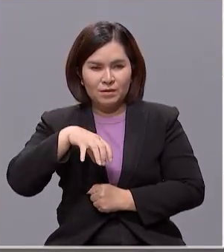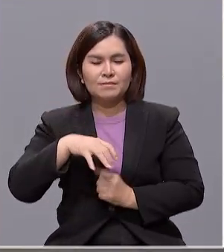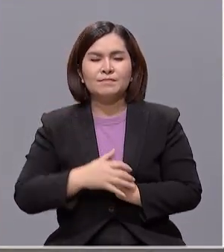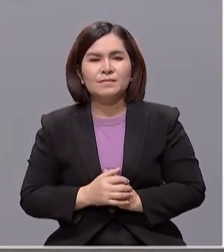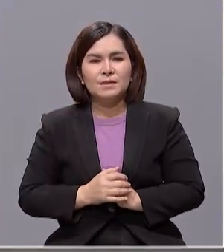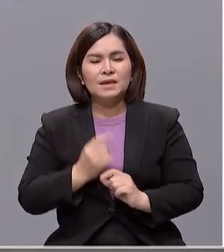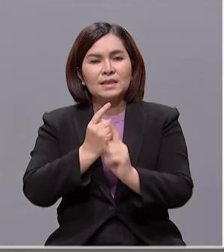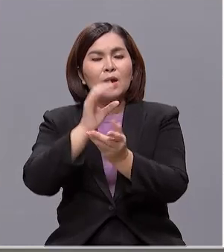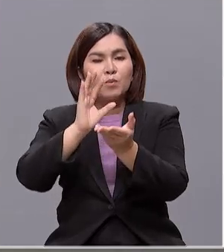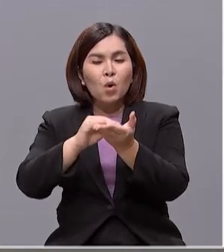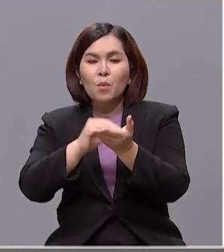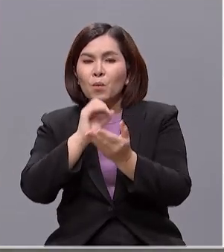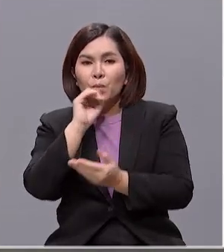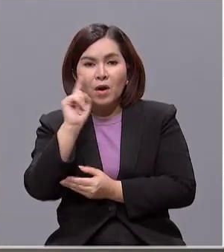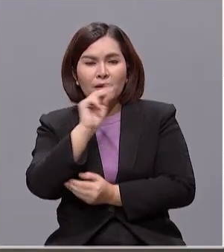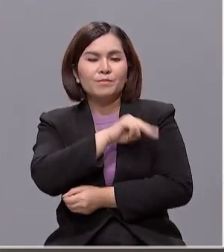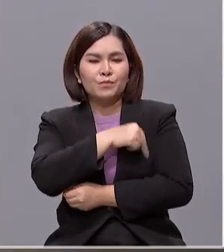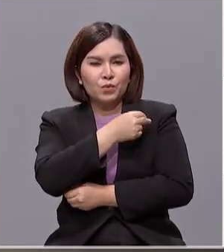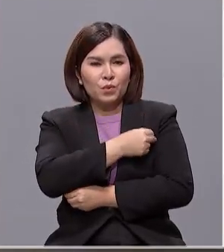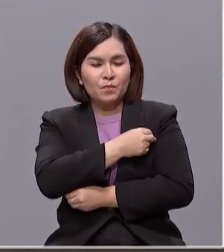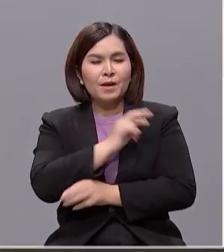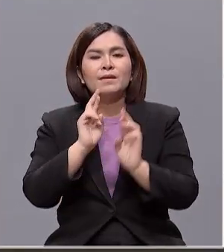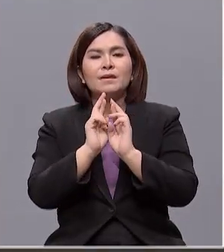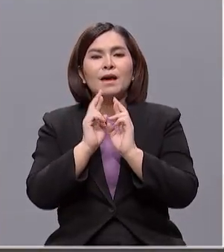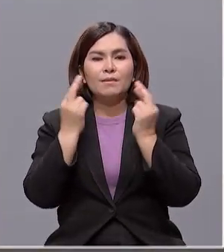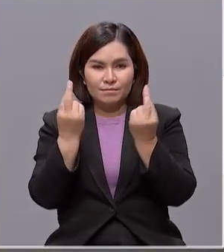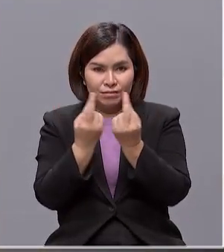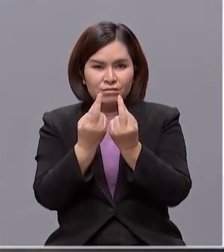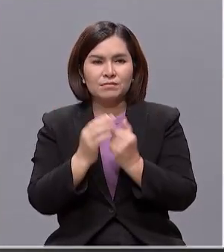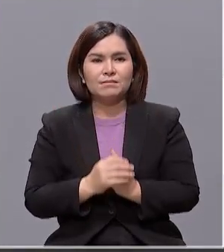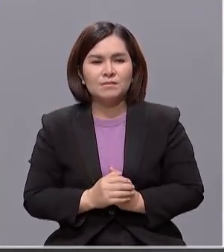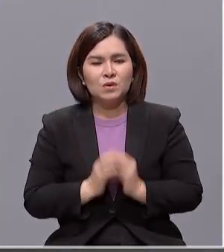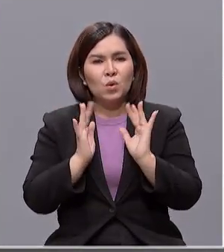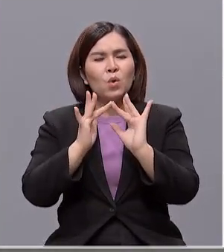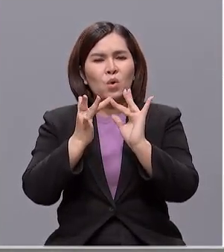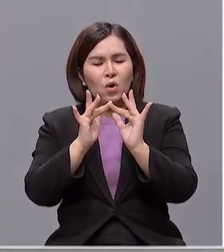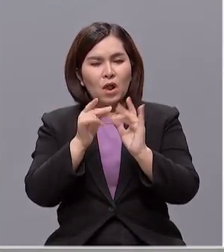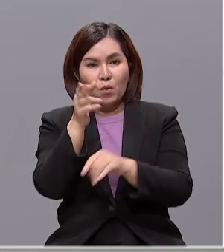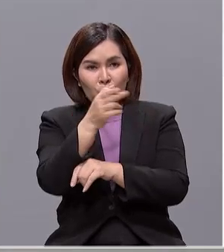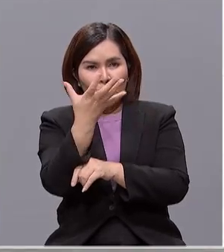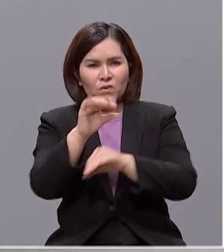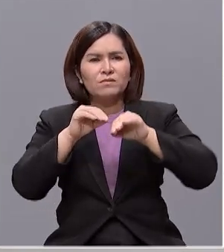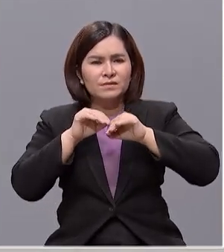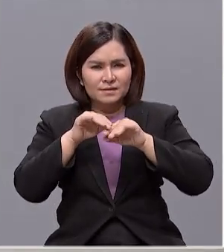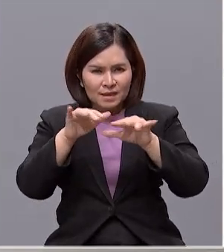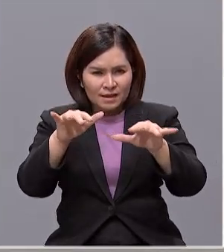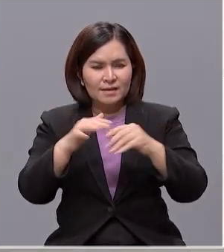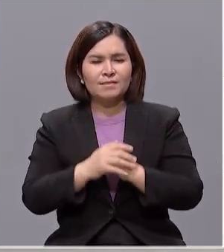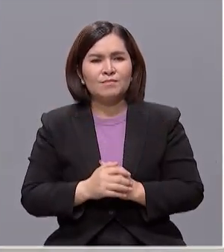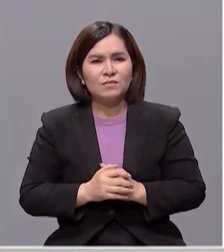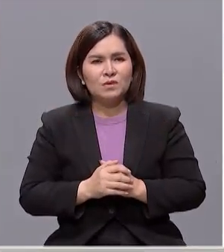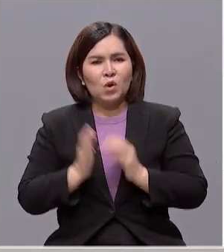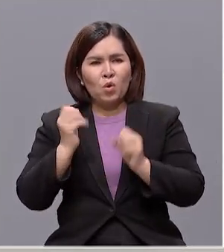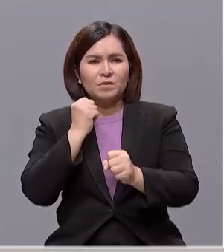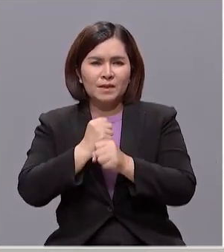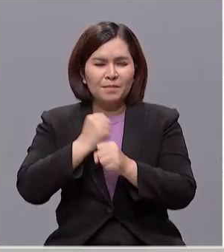ข้อมูลเปิดเผยแล้วว่าคือโรงพยาบาลรามาธิบดีโลกโซเชียลเนี่ยเขาแชร์คลิปๆนี้กันนะคะเจ้าหน้าที่